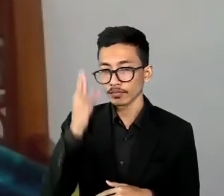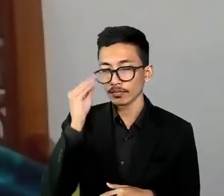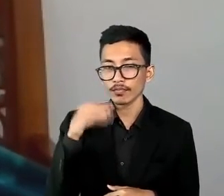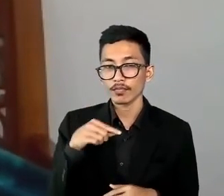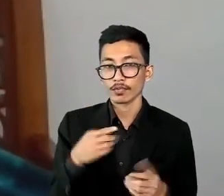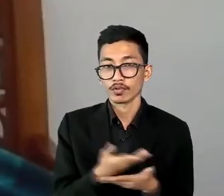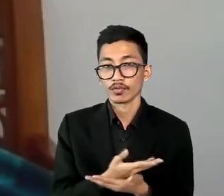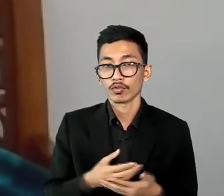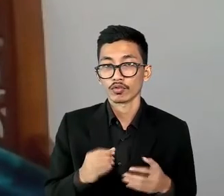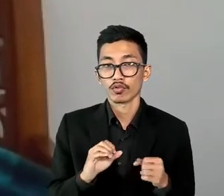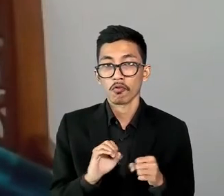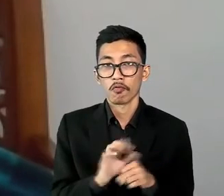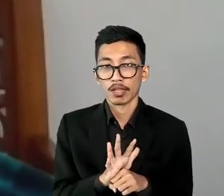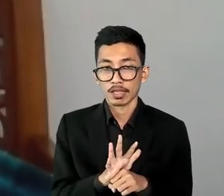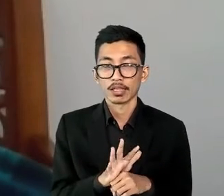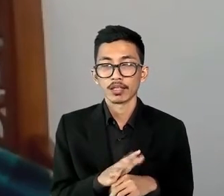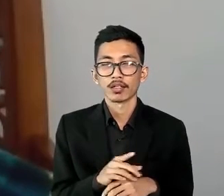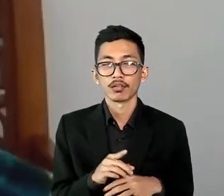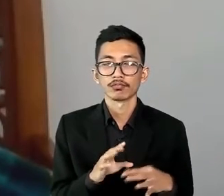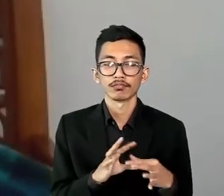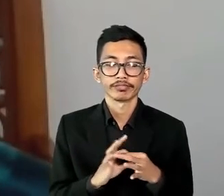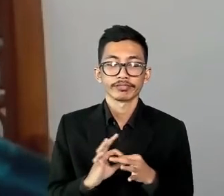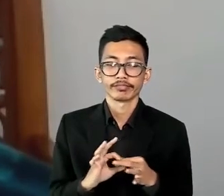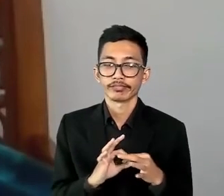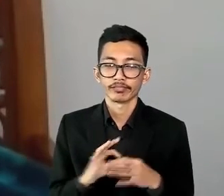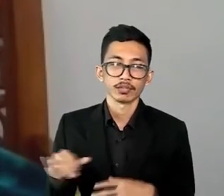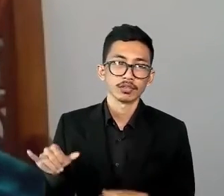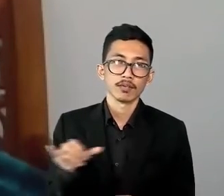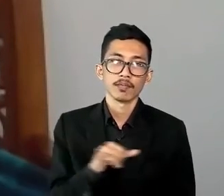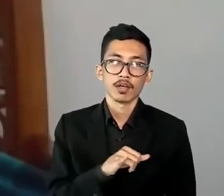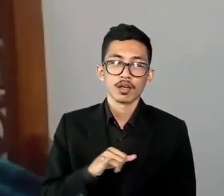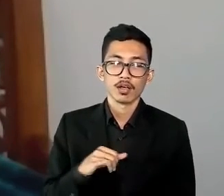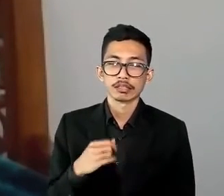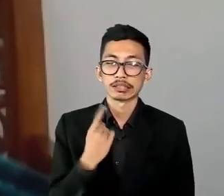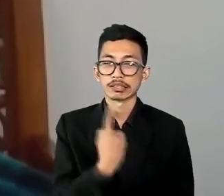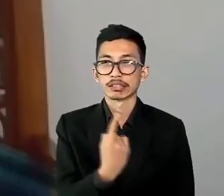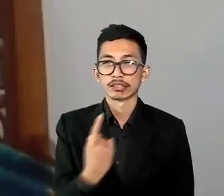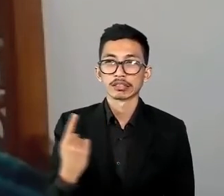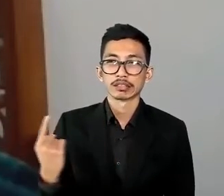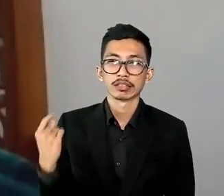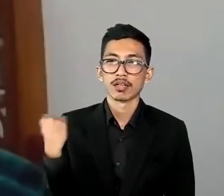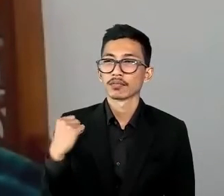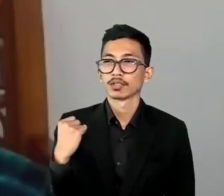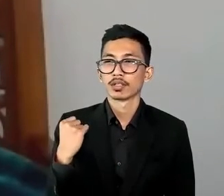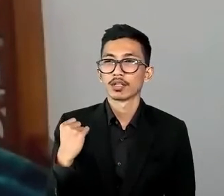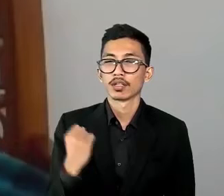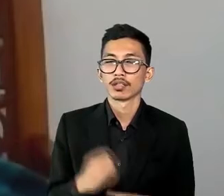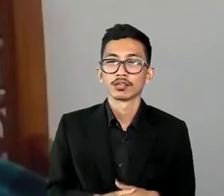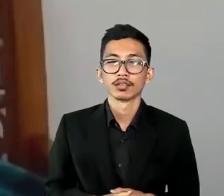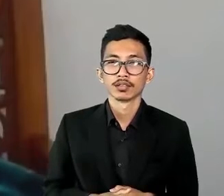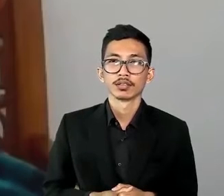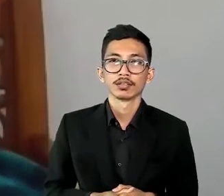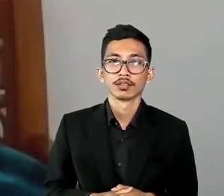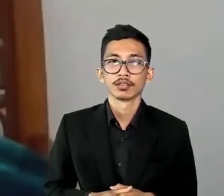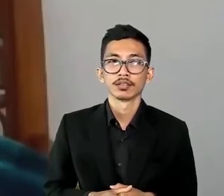dengan sepotong-sepotong, sepihak, tapi kita harus gerakan bersama, istilahnya gerakan berjamaah kita bersama. Itu salam kami dari Gunung